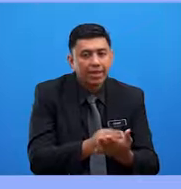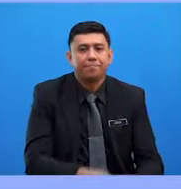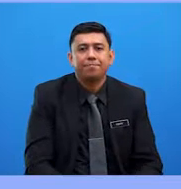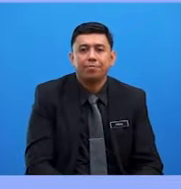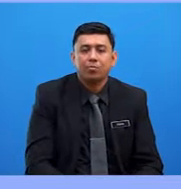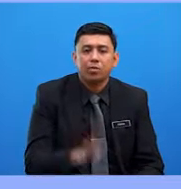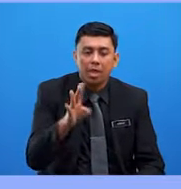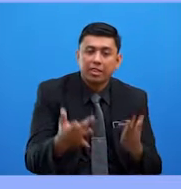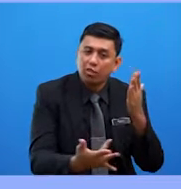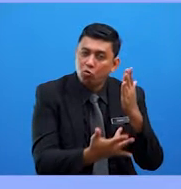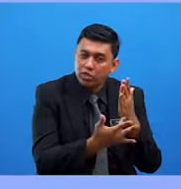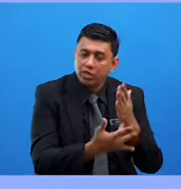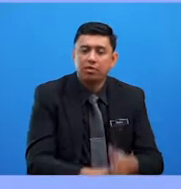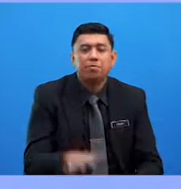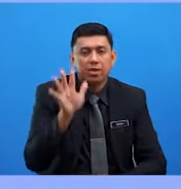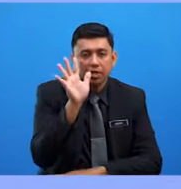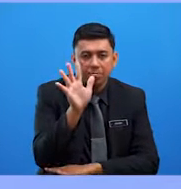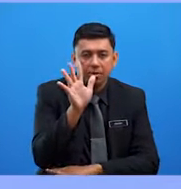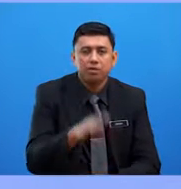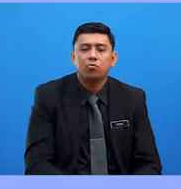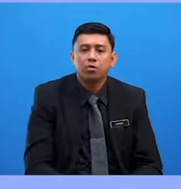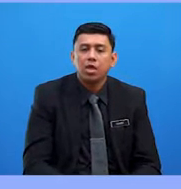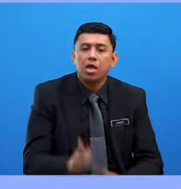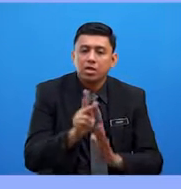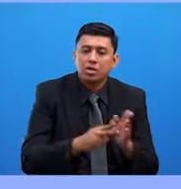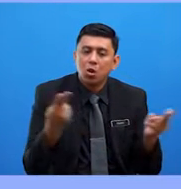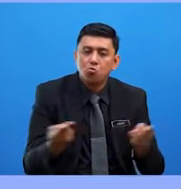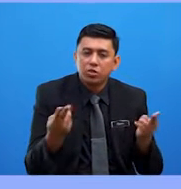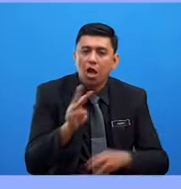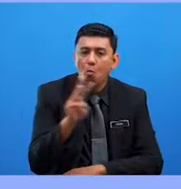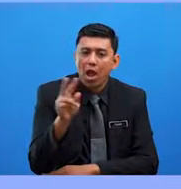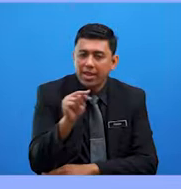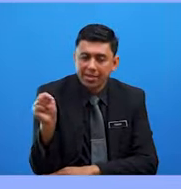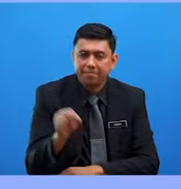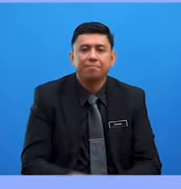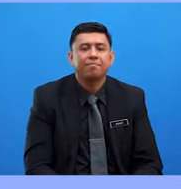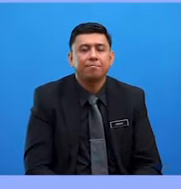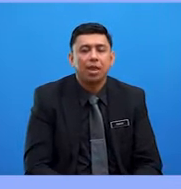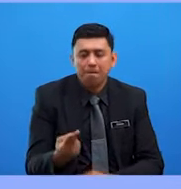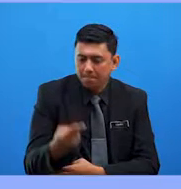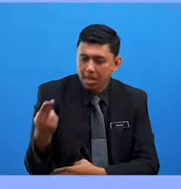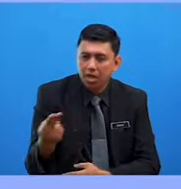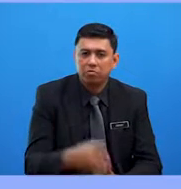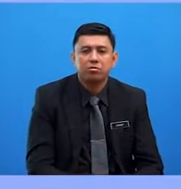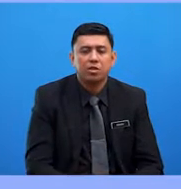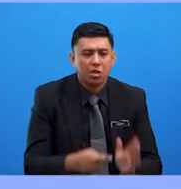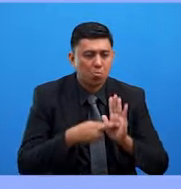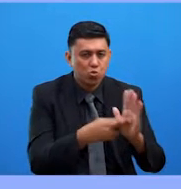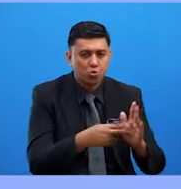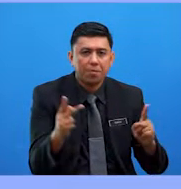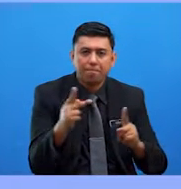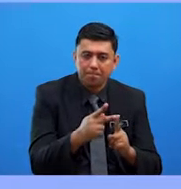Keempat, teknologi. Dan kelima, keusahawanan. Bahan mentah merujuk